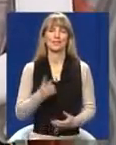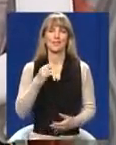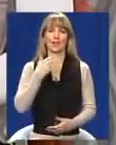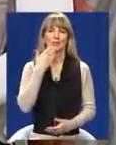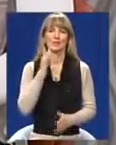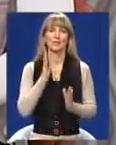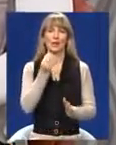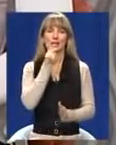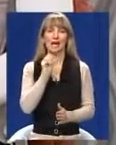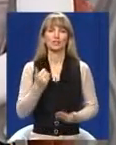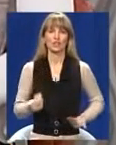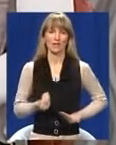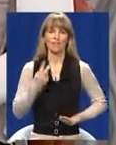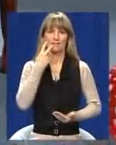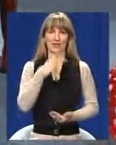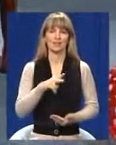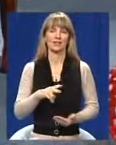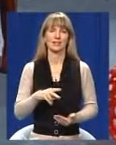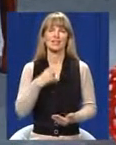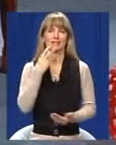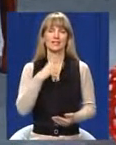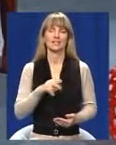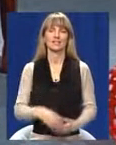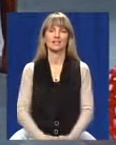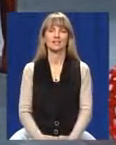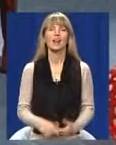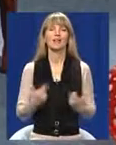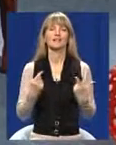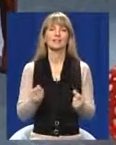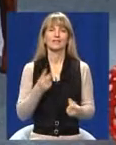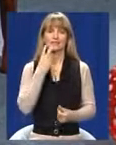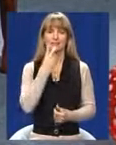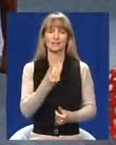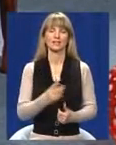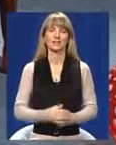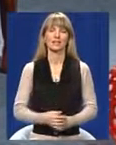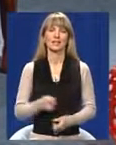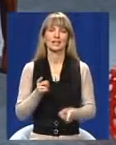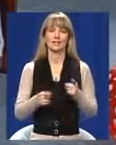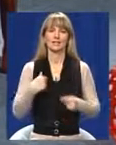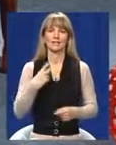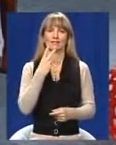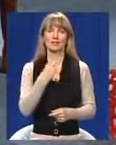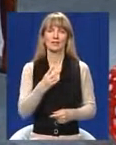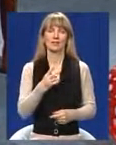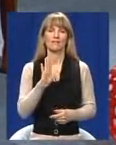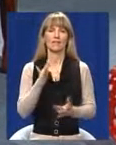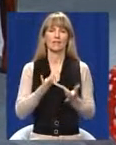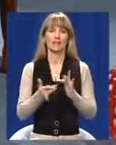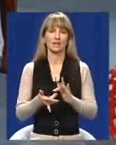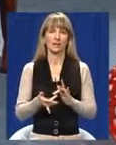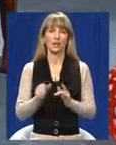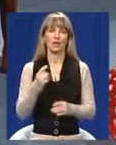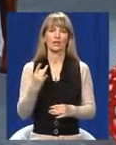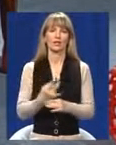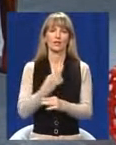тільки їла, так? А живими бачила кальмарів? Бачила. Колись? А де саме? Іноді я бачила їх в інтернеті, а один